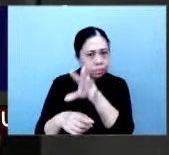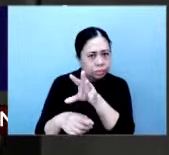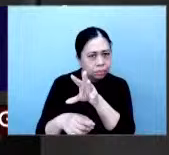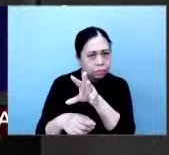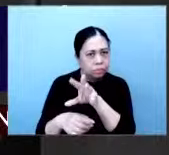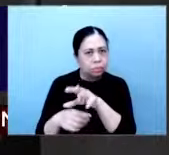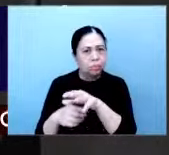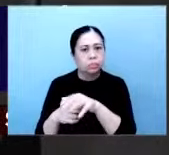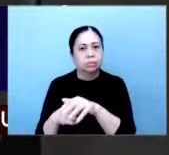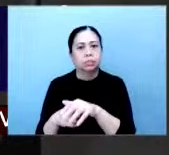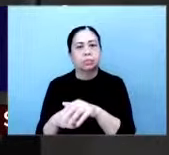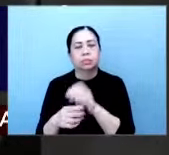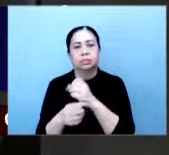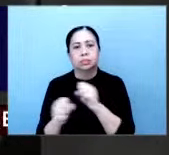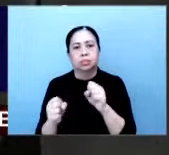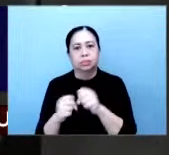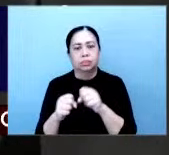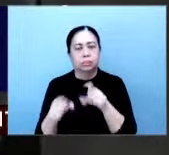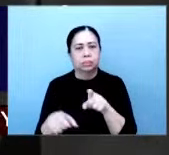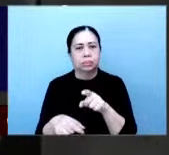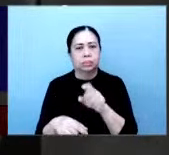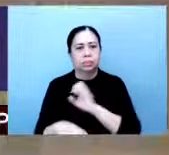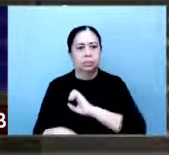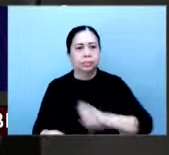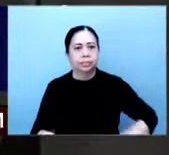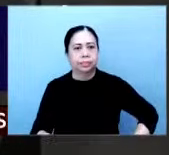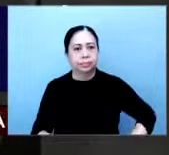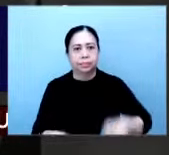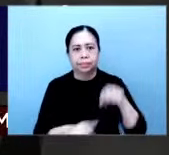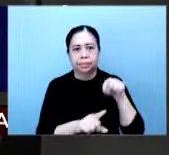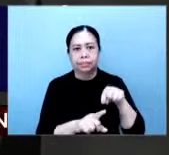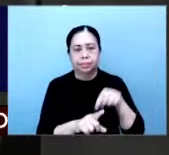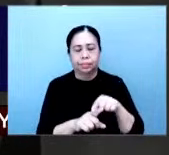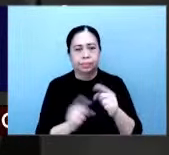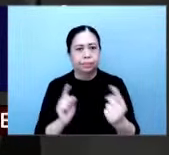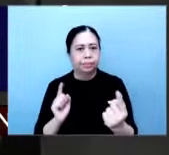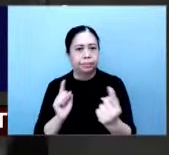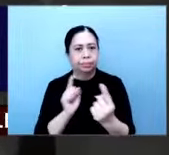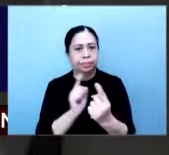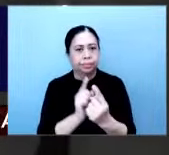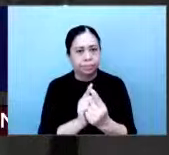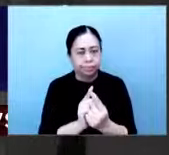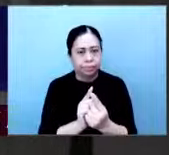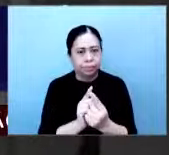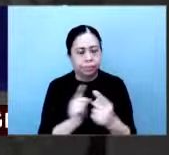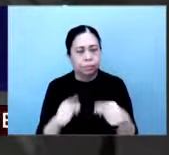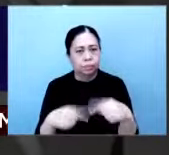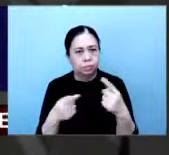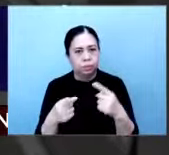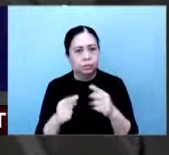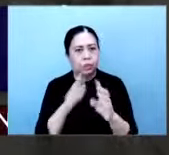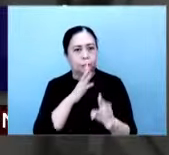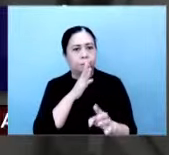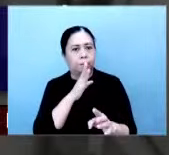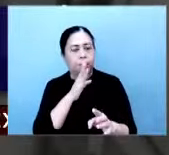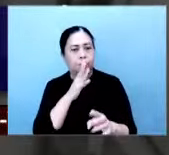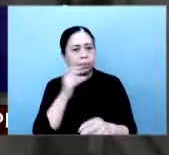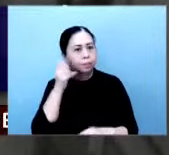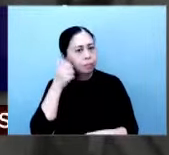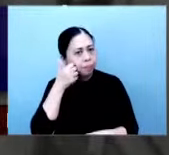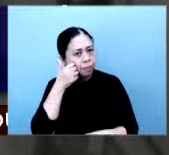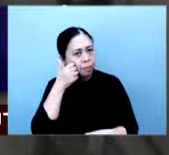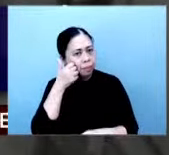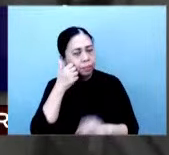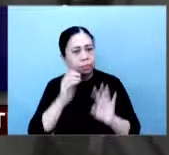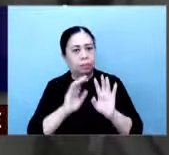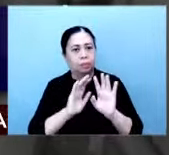security Agent ang personal ng Embassy na si Roberto canseco lumapit ang Agent kay canseco habang nagsasalita sa kanyang radyo tinulak ng